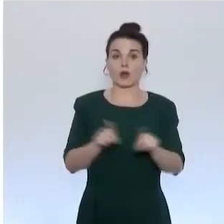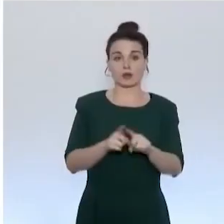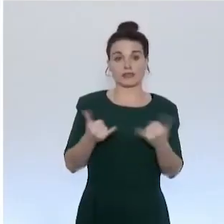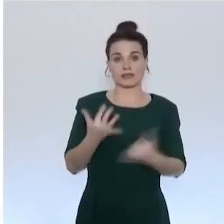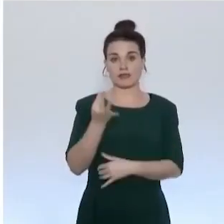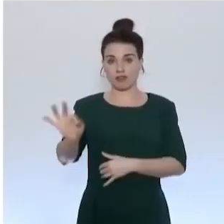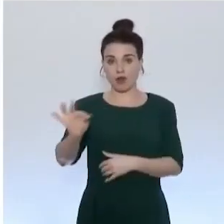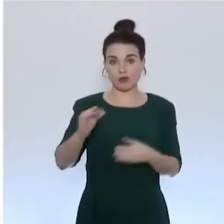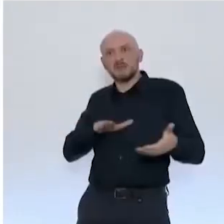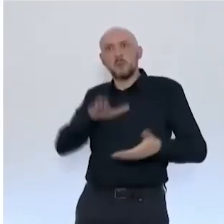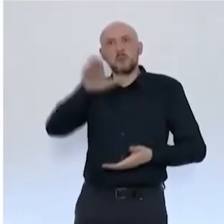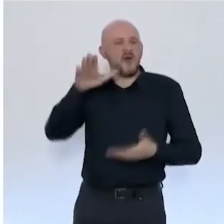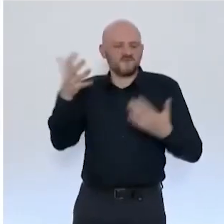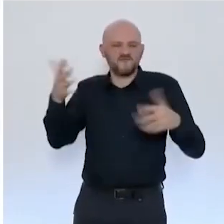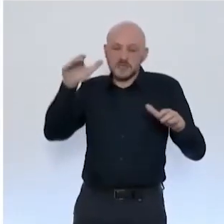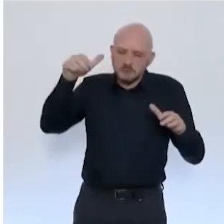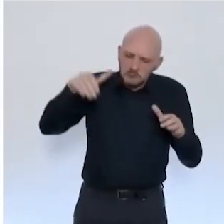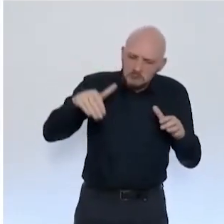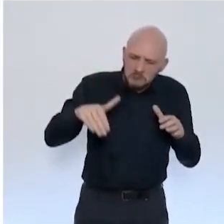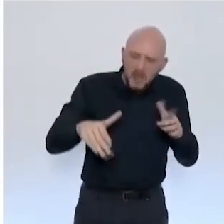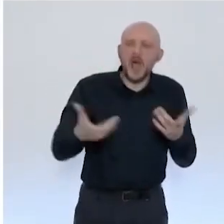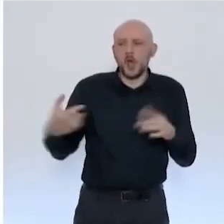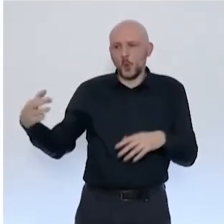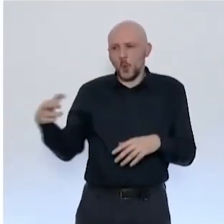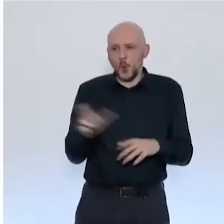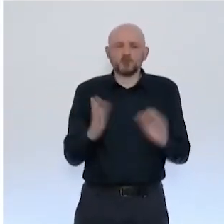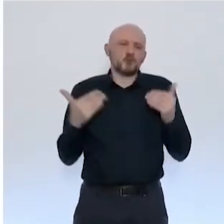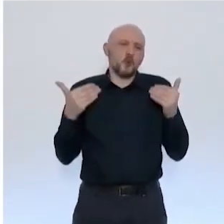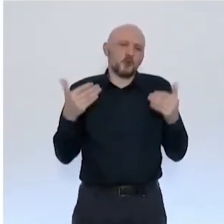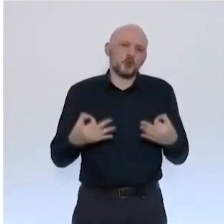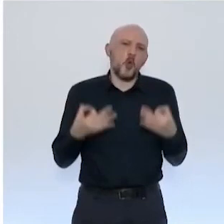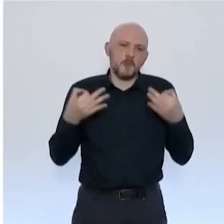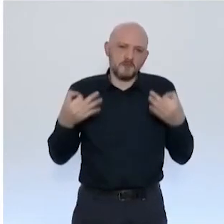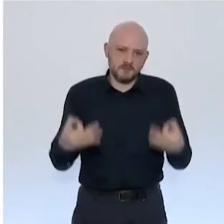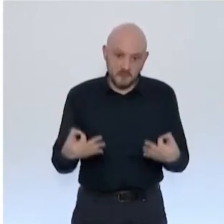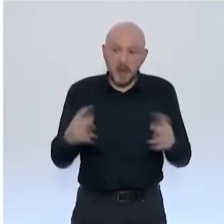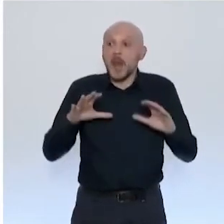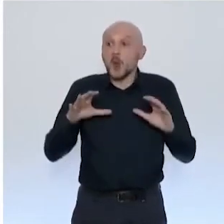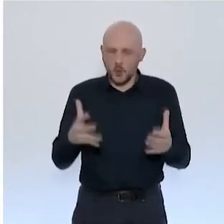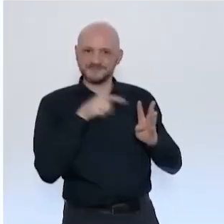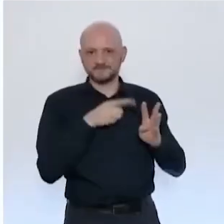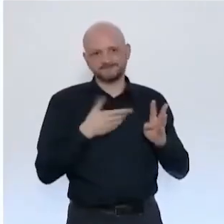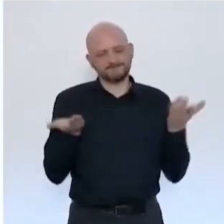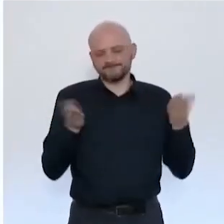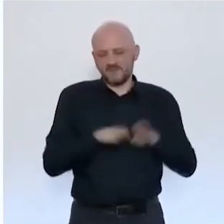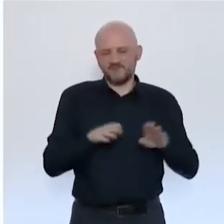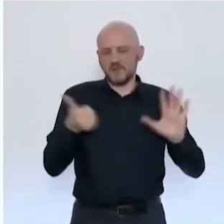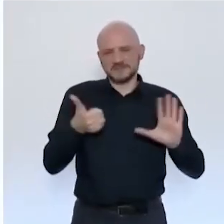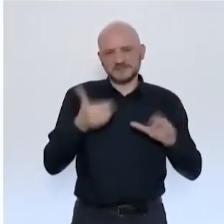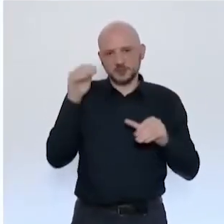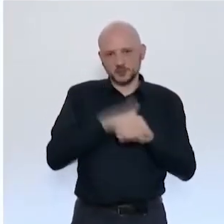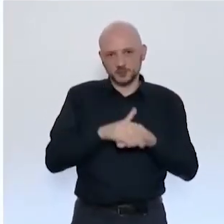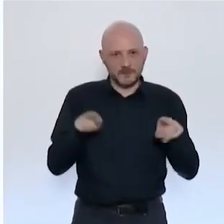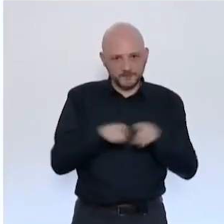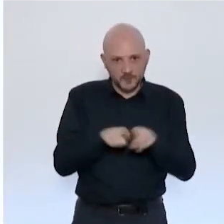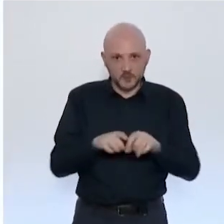Cauchemar. Loser. Ah ben non, c'est la traduction, ça c'est interdit, hein. Vous aviez deviné, du coup, Jean. Oui, ben nul, nul,